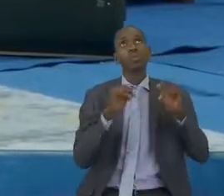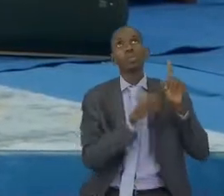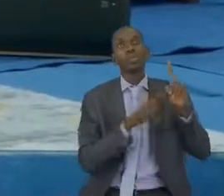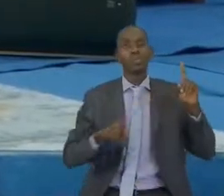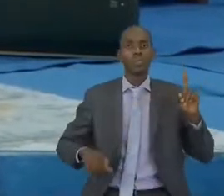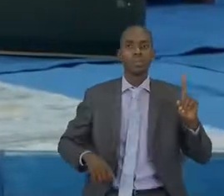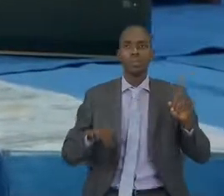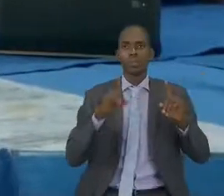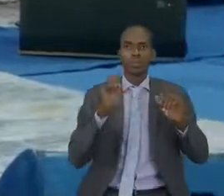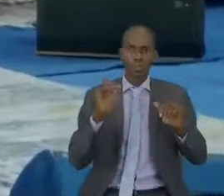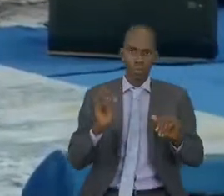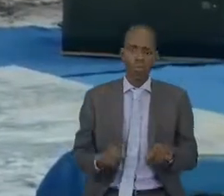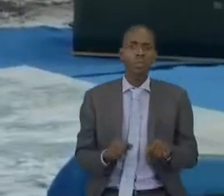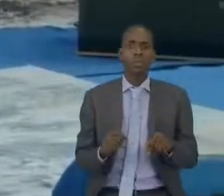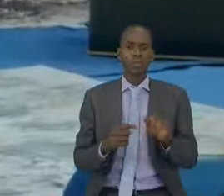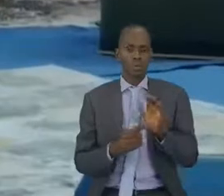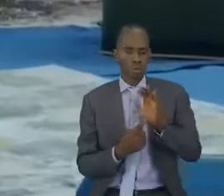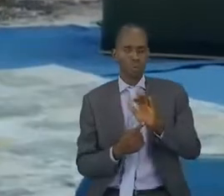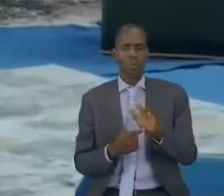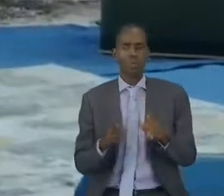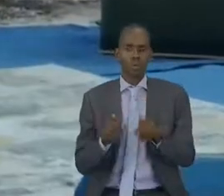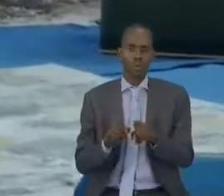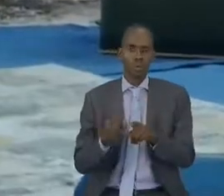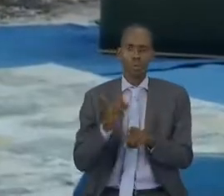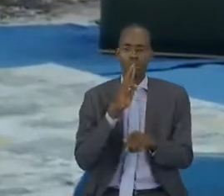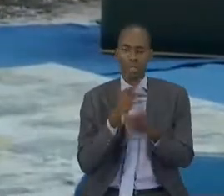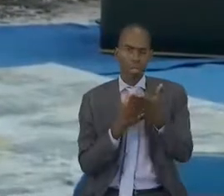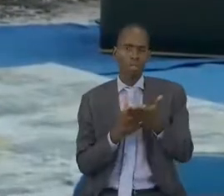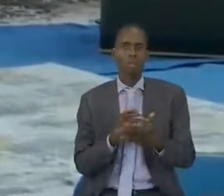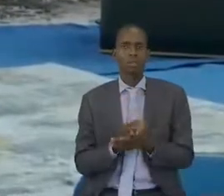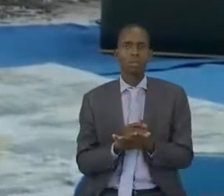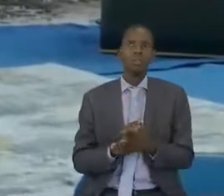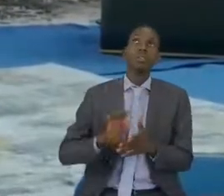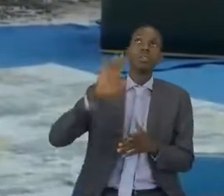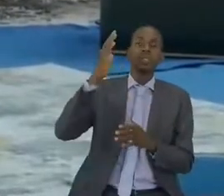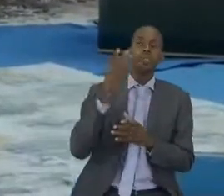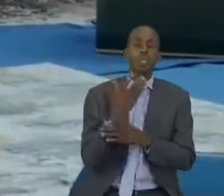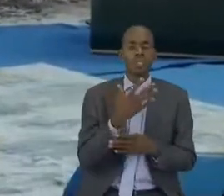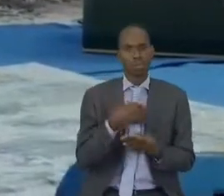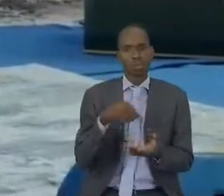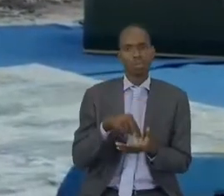vous allez indiquer là où vous êtes. Levez cette main et levez-vous.